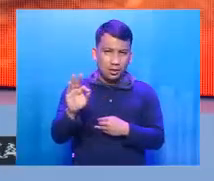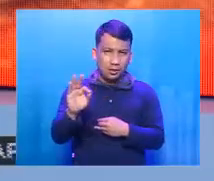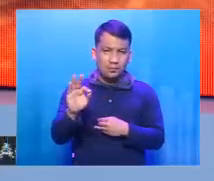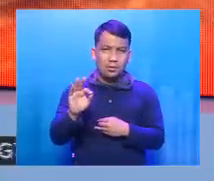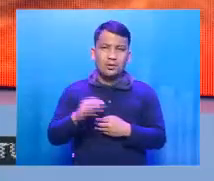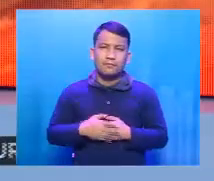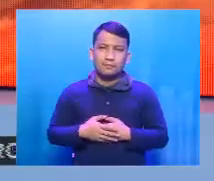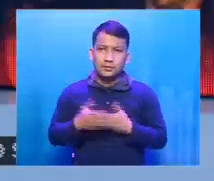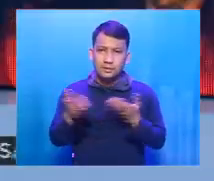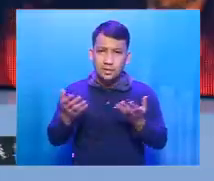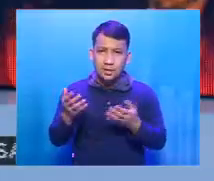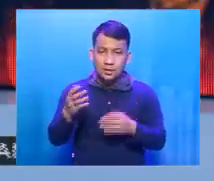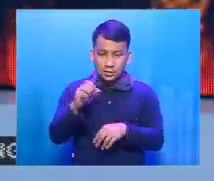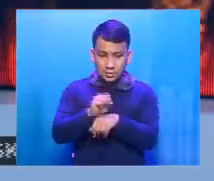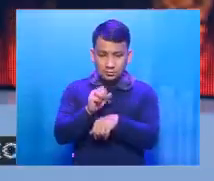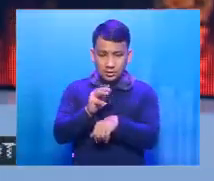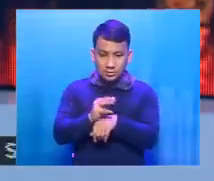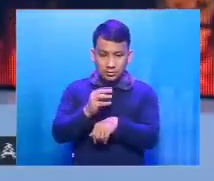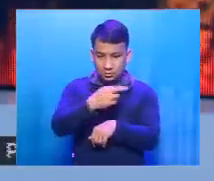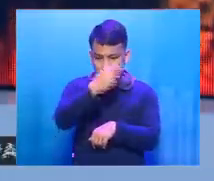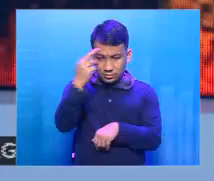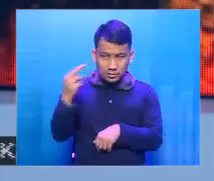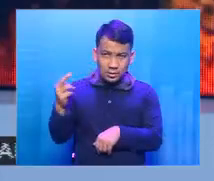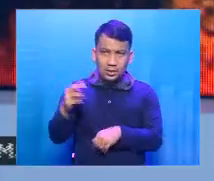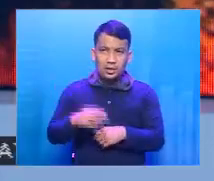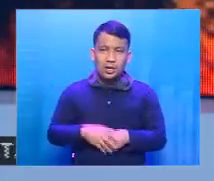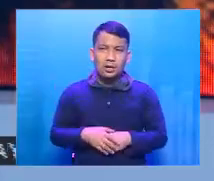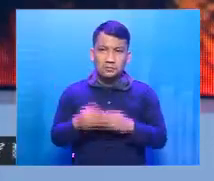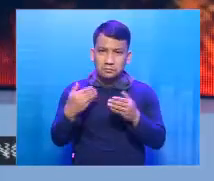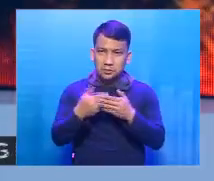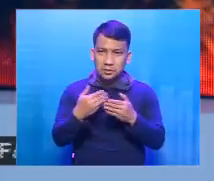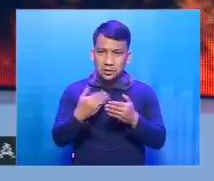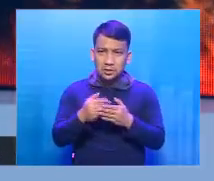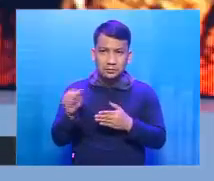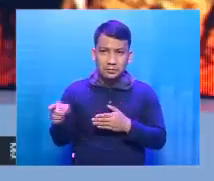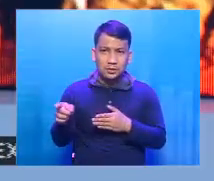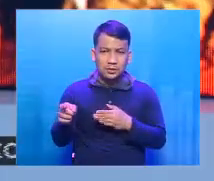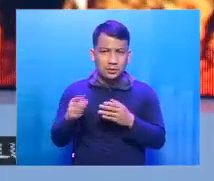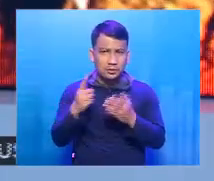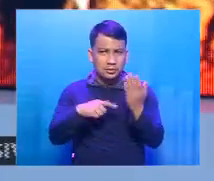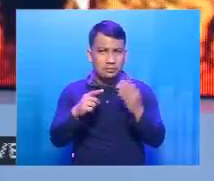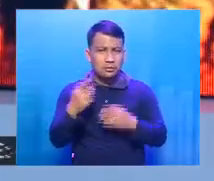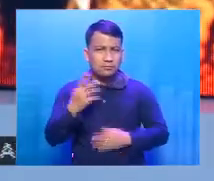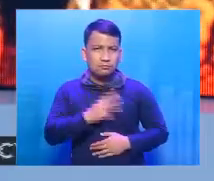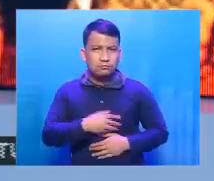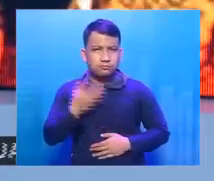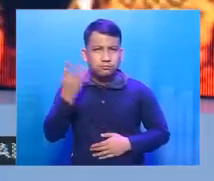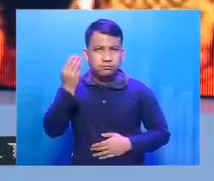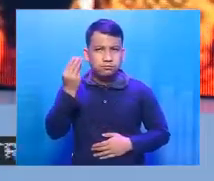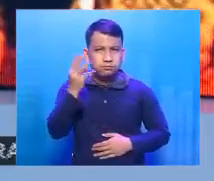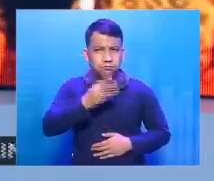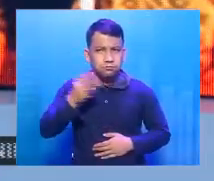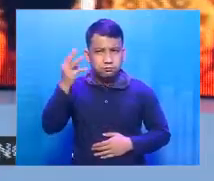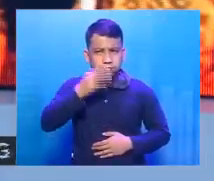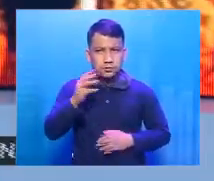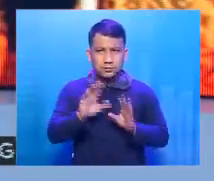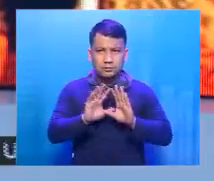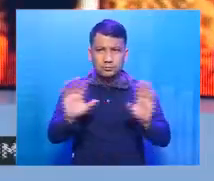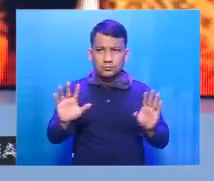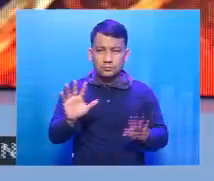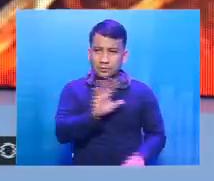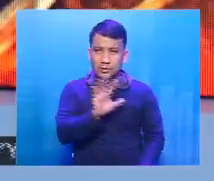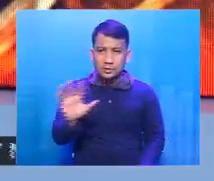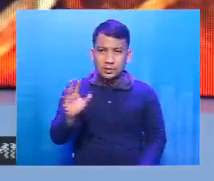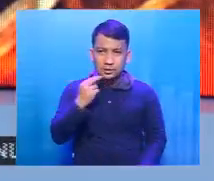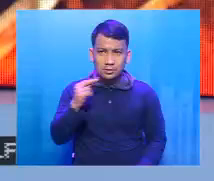o MNLF sa San Mateo, Rizal. Kaya ang mga nakatira malapit sa lugar, hindi maiwasang mangamba na sa frontline. Ang